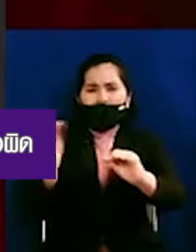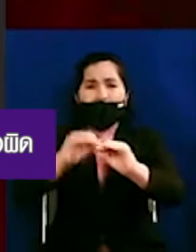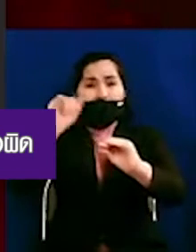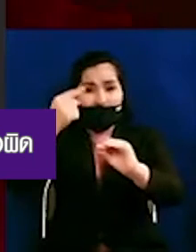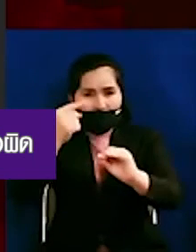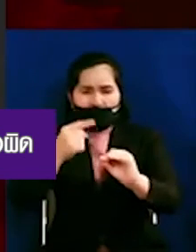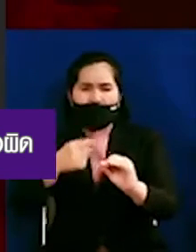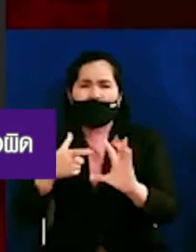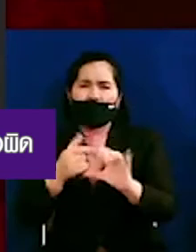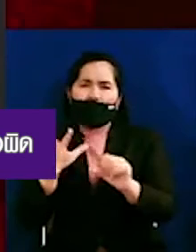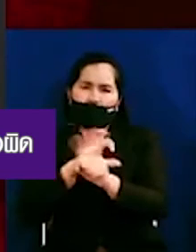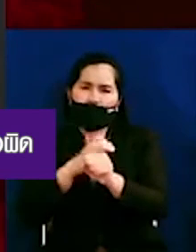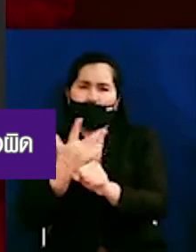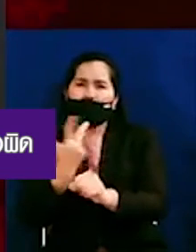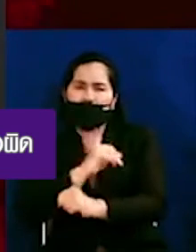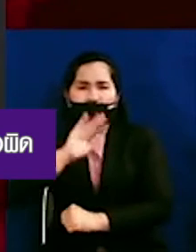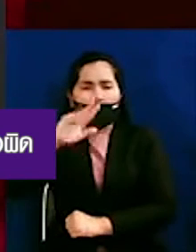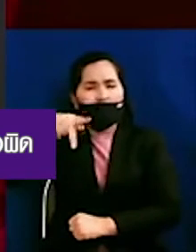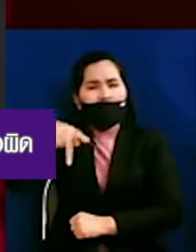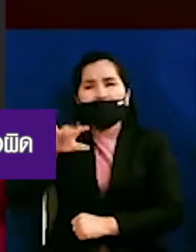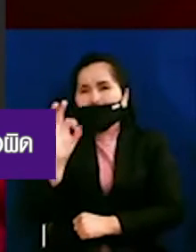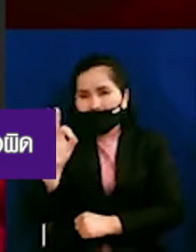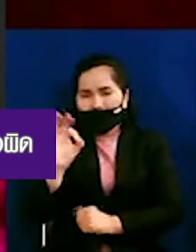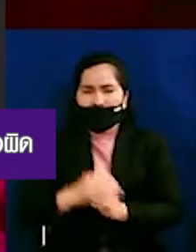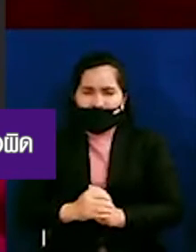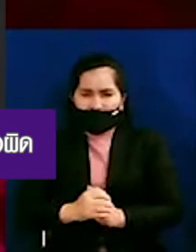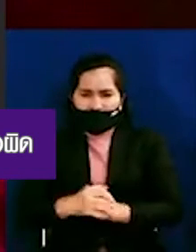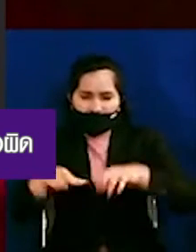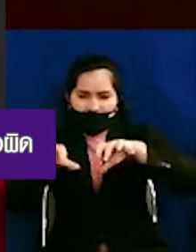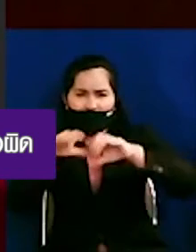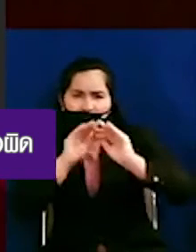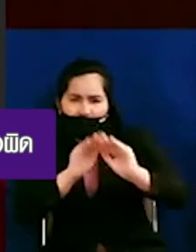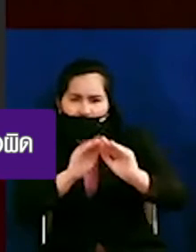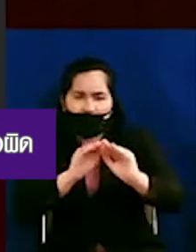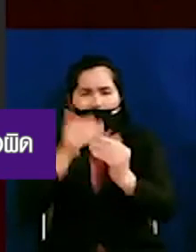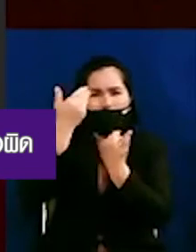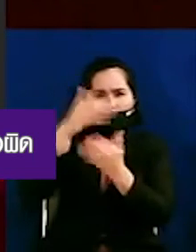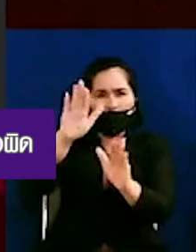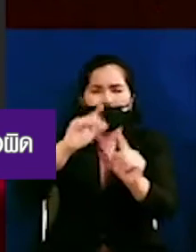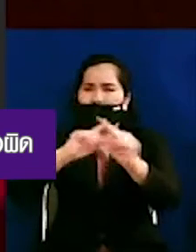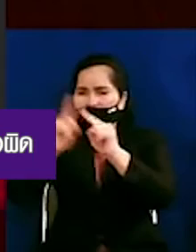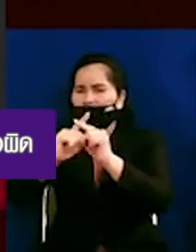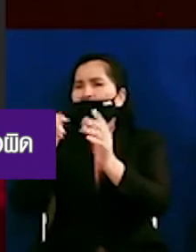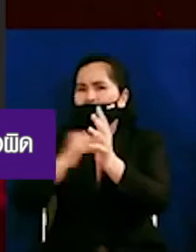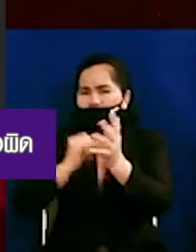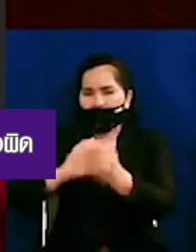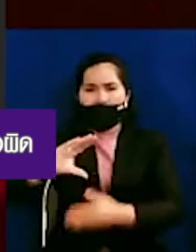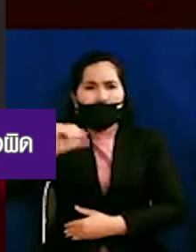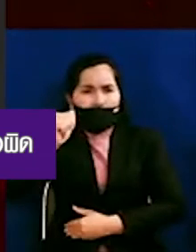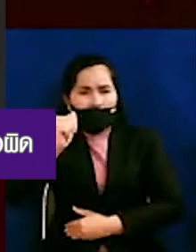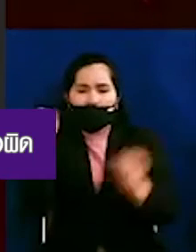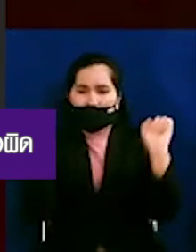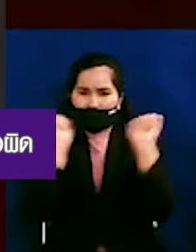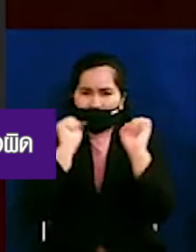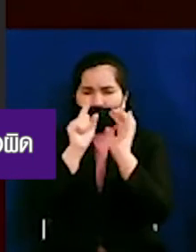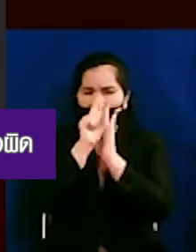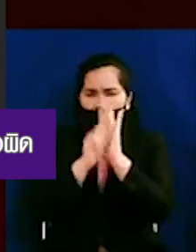คงตัวของวัคซีนและก็การความสามารถในการจัดเก็บและการขนส่งที่สะดวกขึ้นเ่อใช้อุณหภูมิ